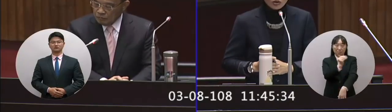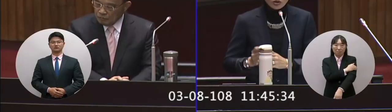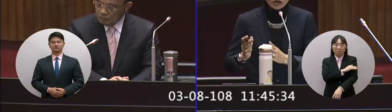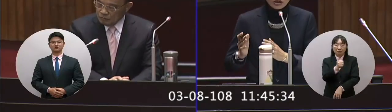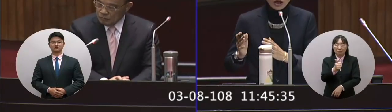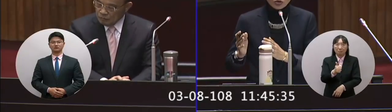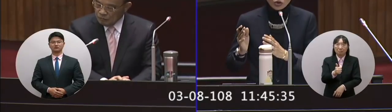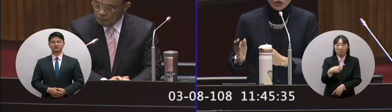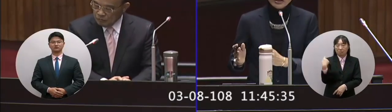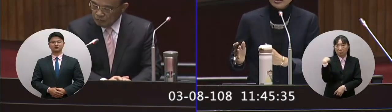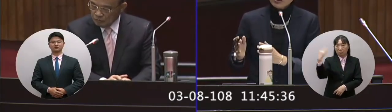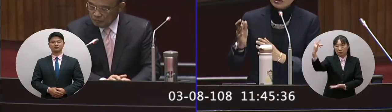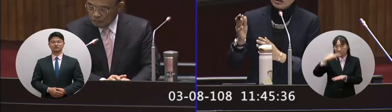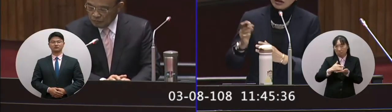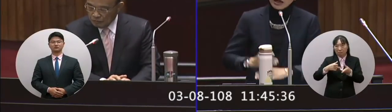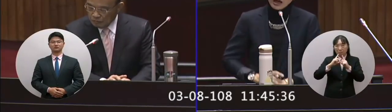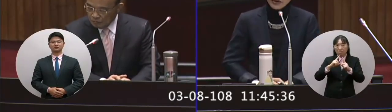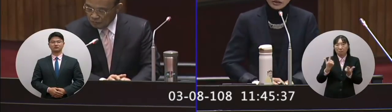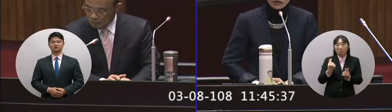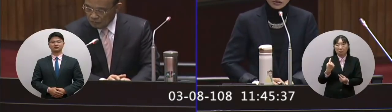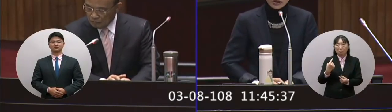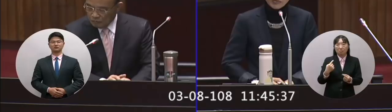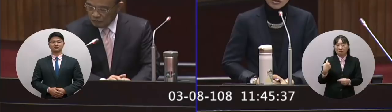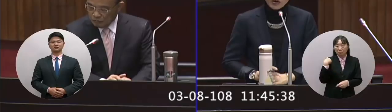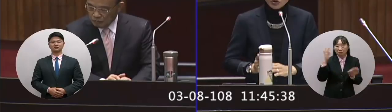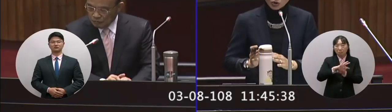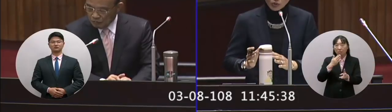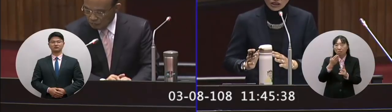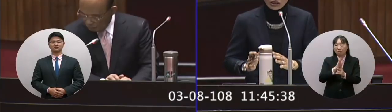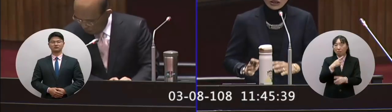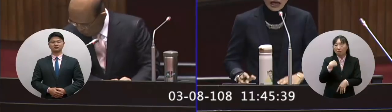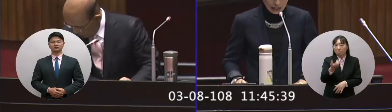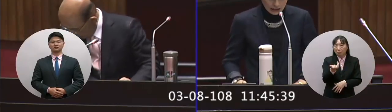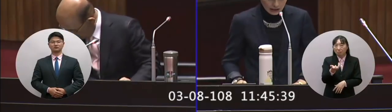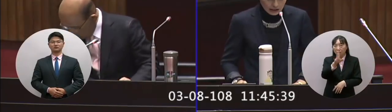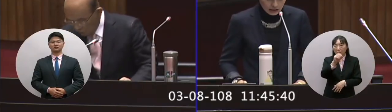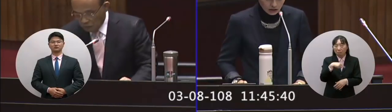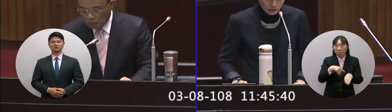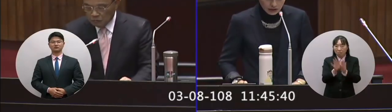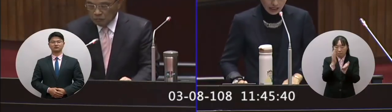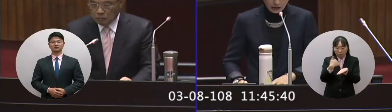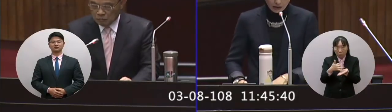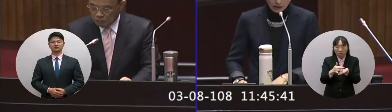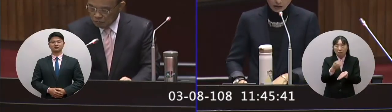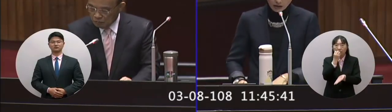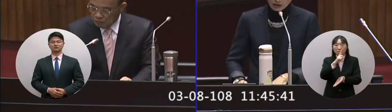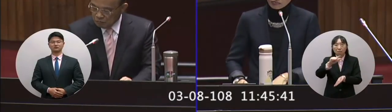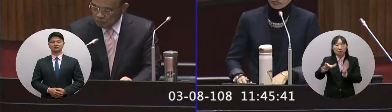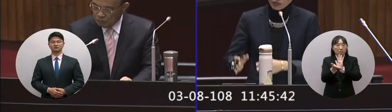来之后，到昨天晚上或者是到刚刚为止，你们有没有稍微去统计一下这一次食品